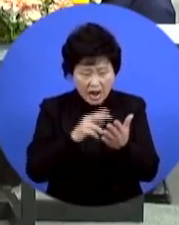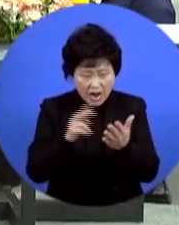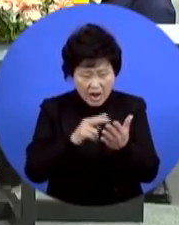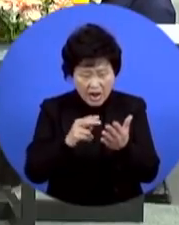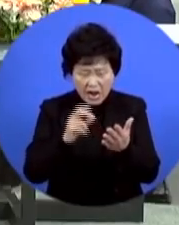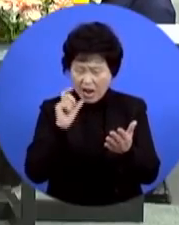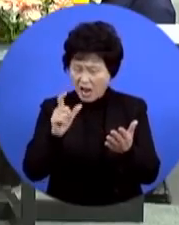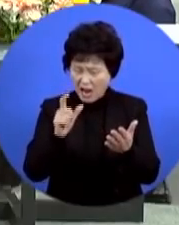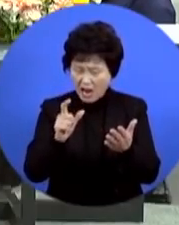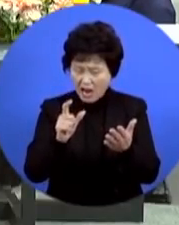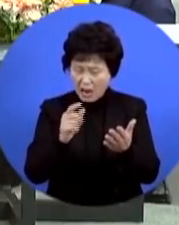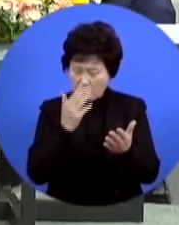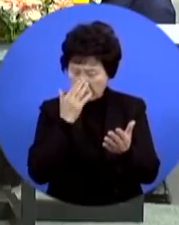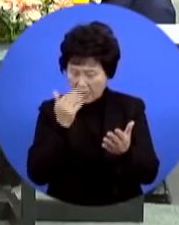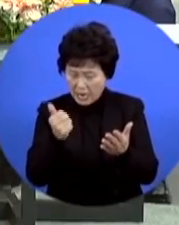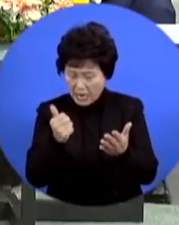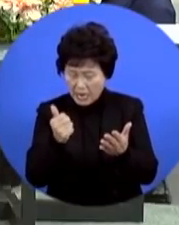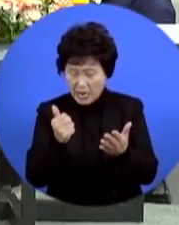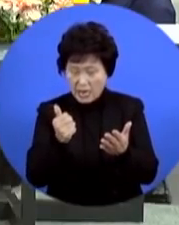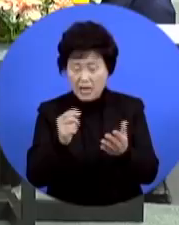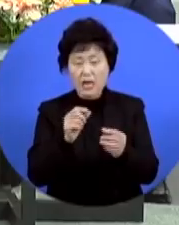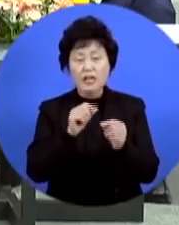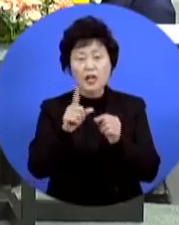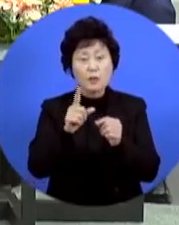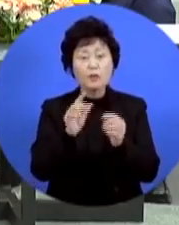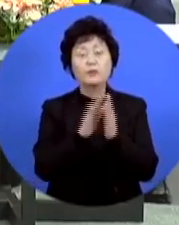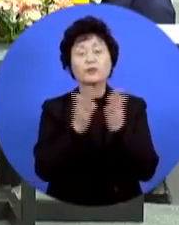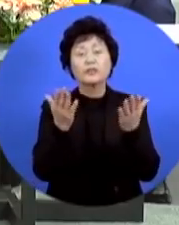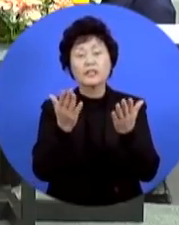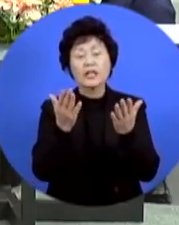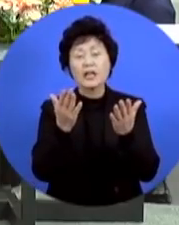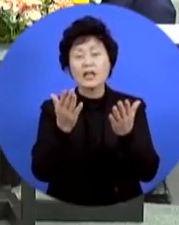책들이 90%의 책들이 1쇄를 못 넘긴다.